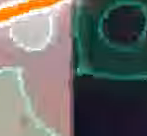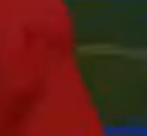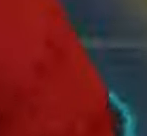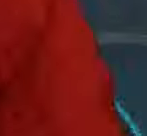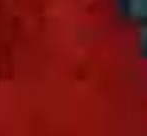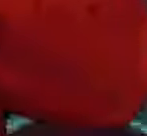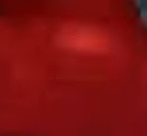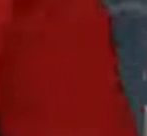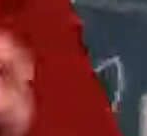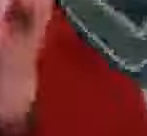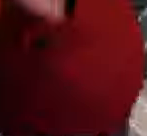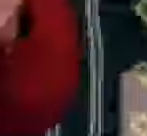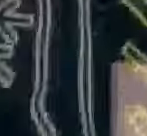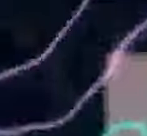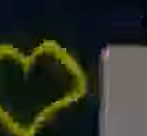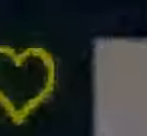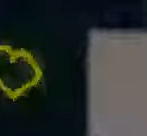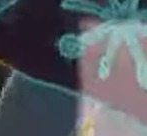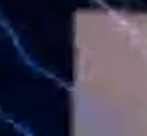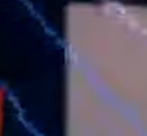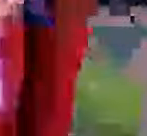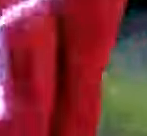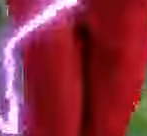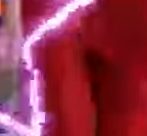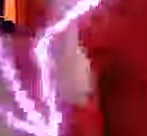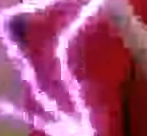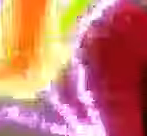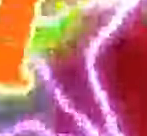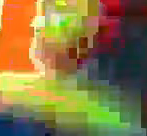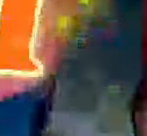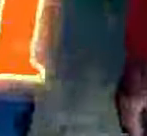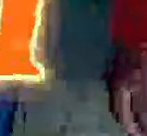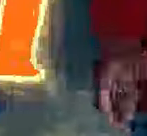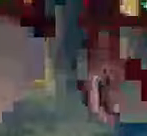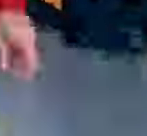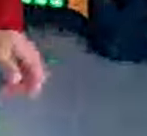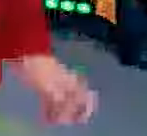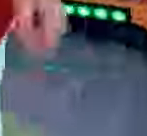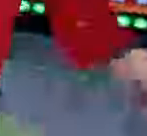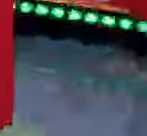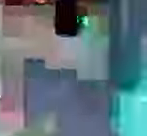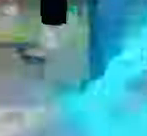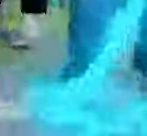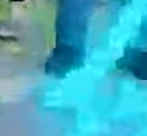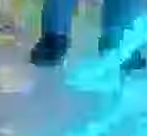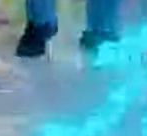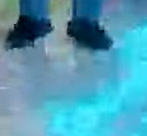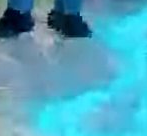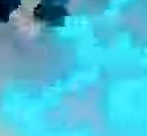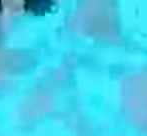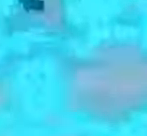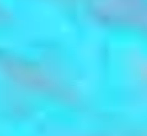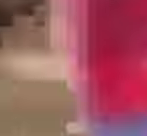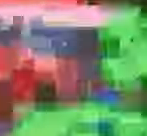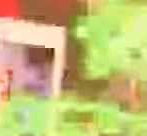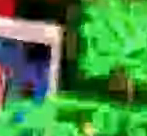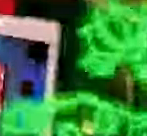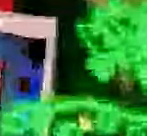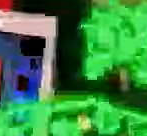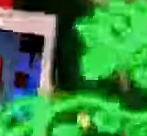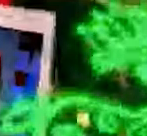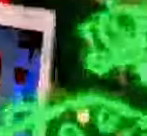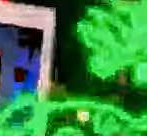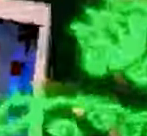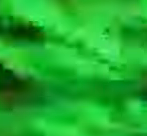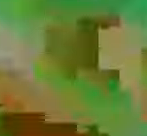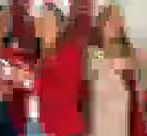feel ang Paskong kapatid. Feel na feel ang Paskong kapatid. Feel